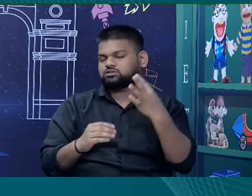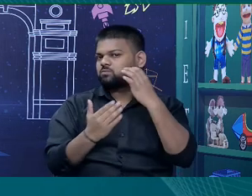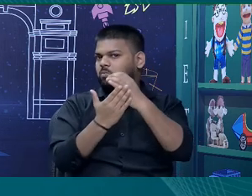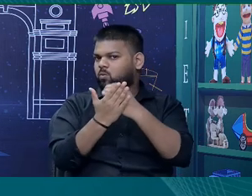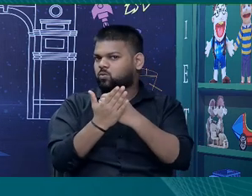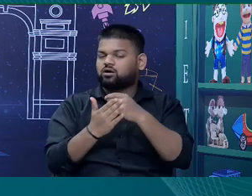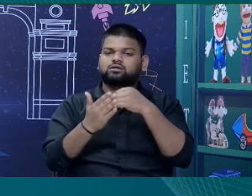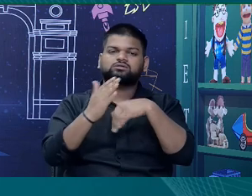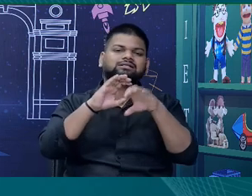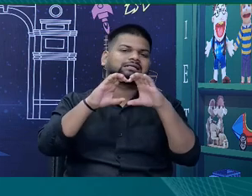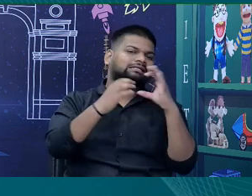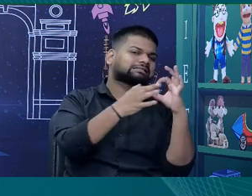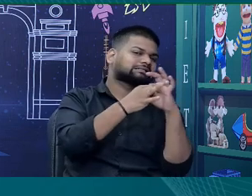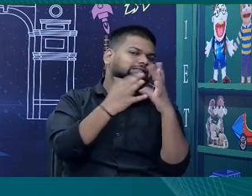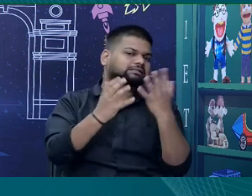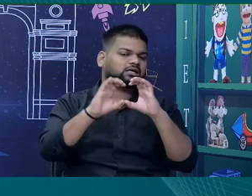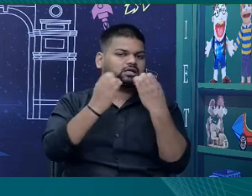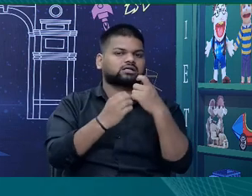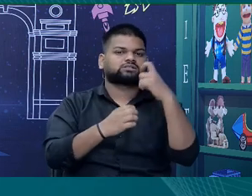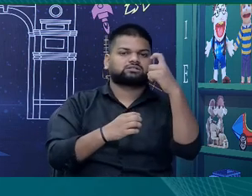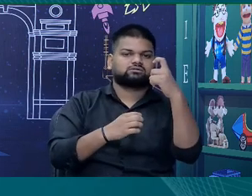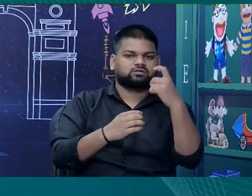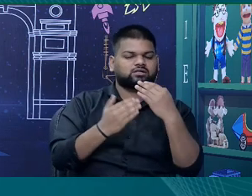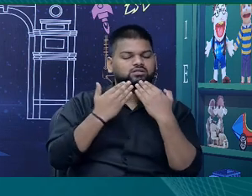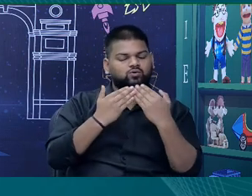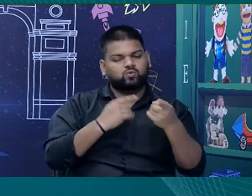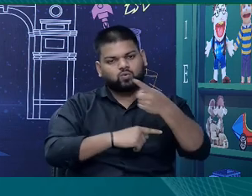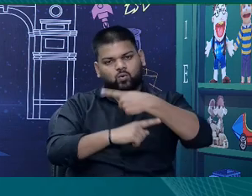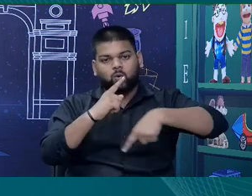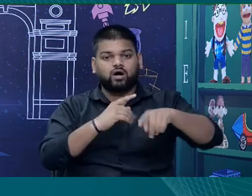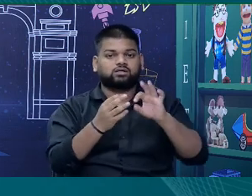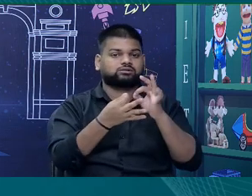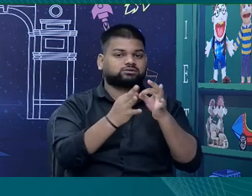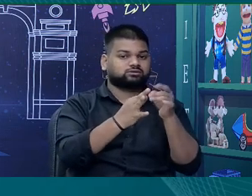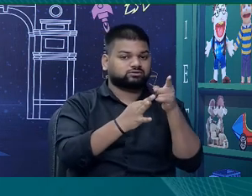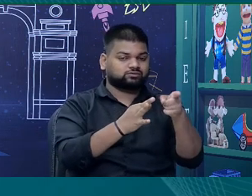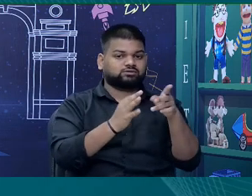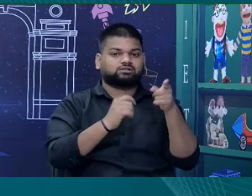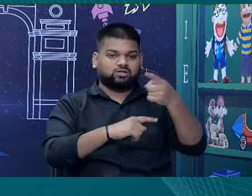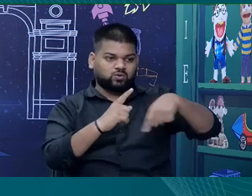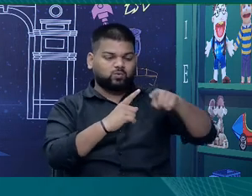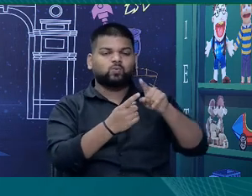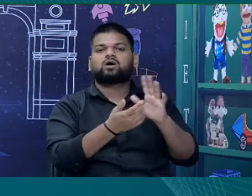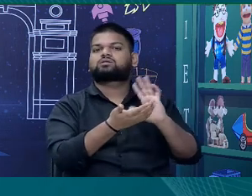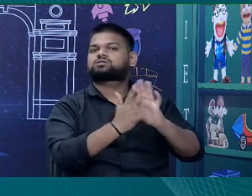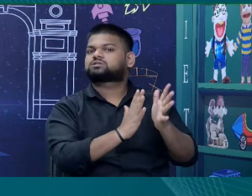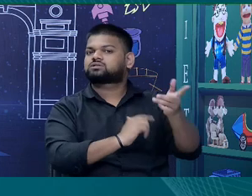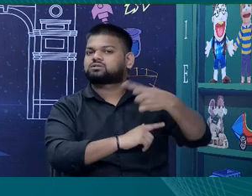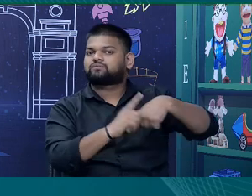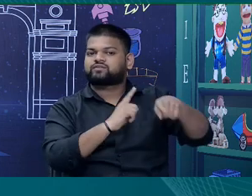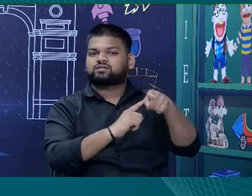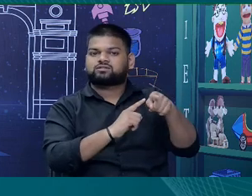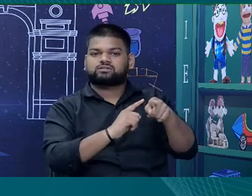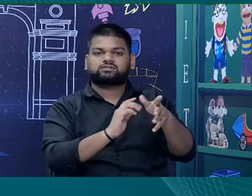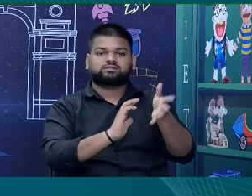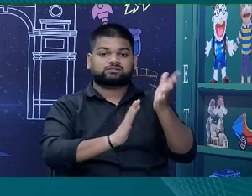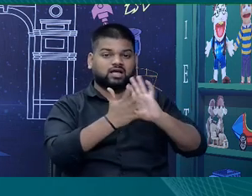सेवंथ के स्टूडेंट के लिए और हम थैंक यू कहना चाहेंगे निर्भय कुमार माल को भी जो विजुअल इंपेयर्ड या